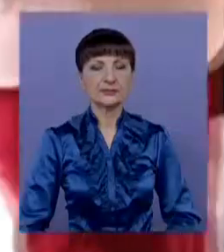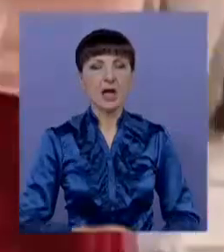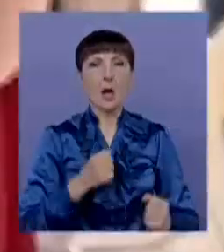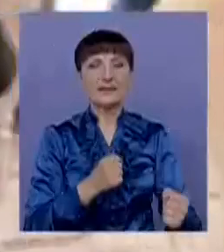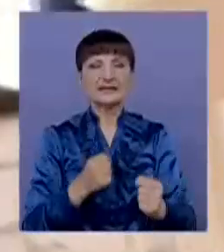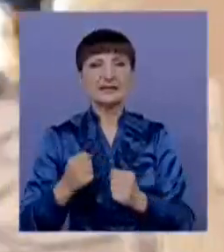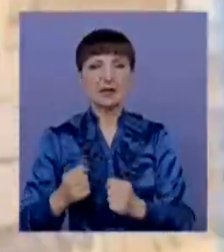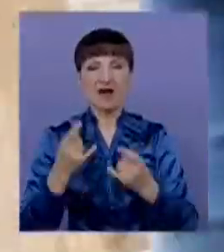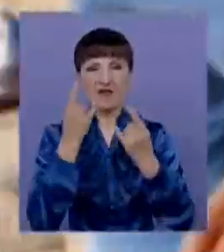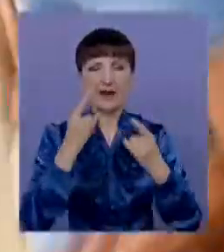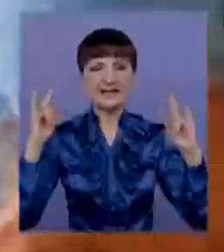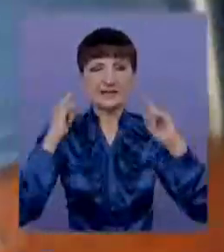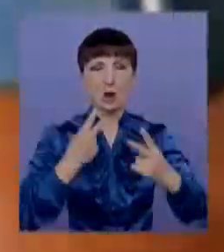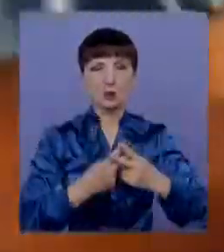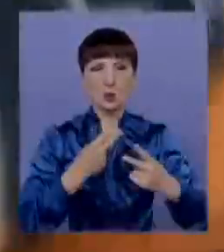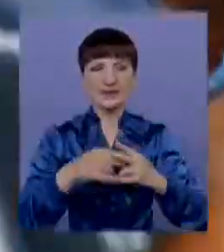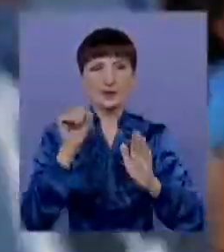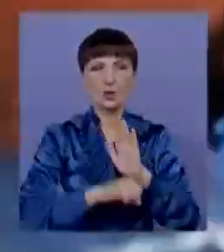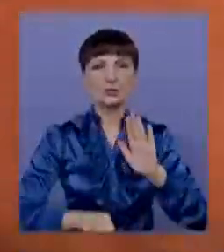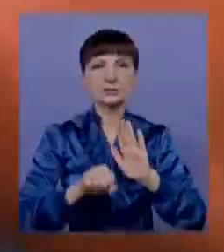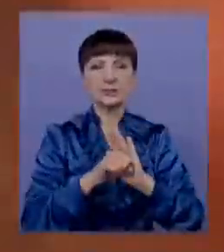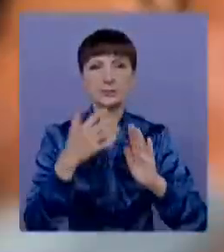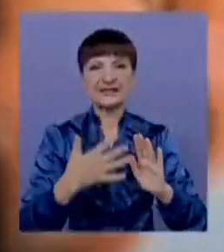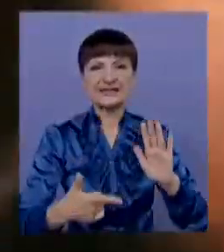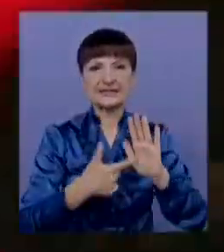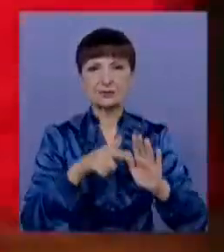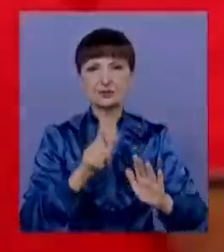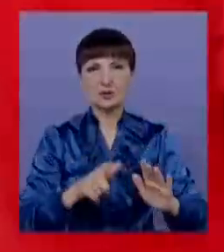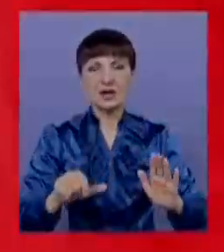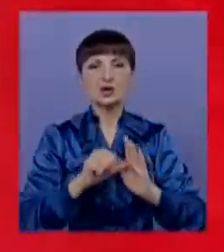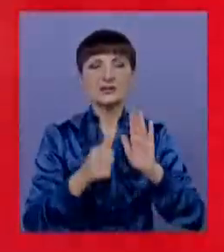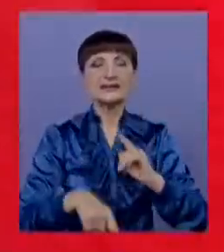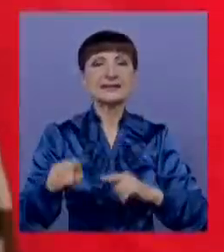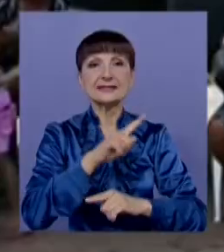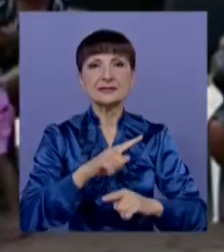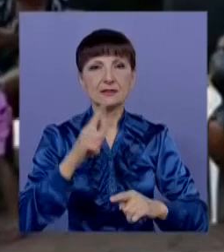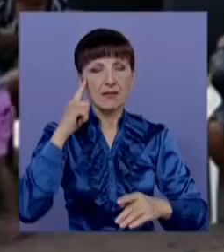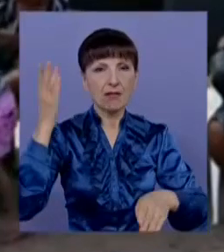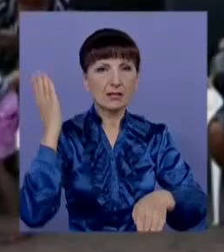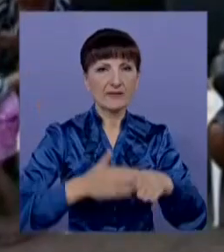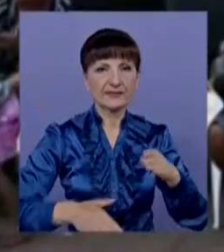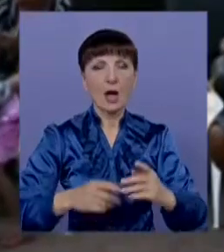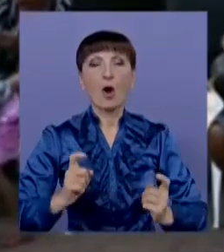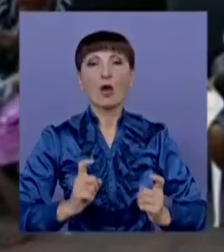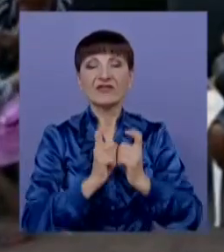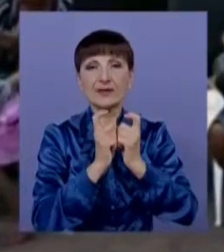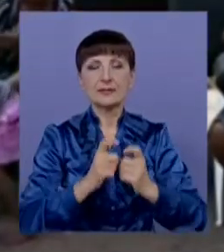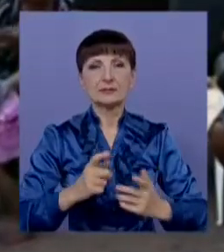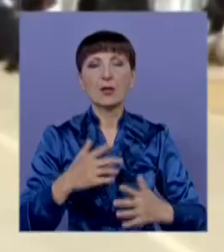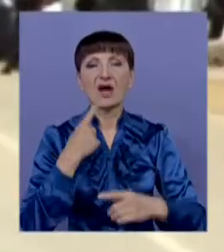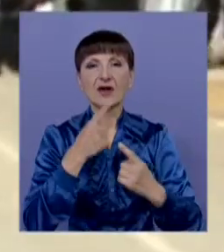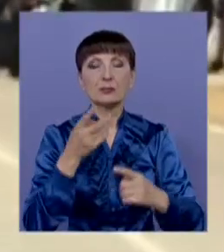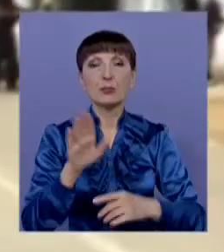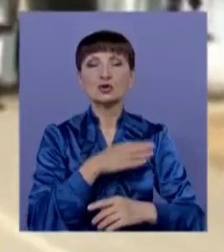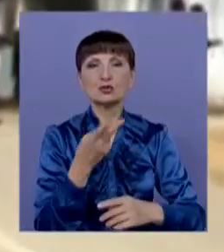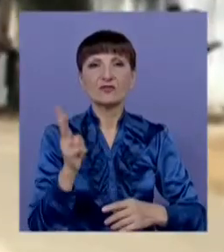Перестрелка в бразильской тюрьме закончилась гибелью 57 человек. 16 из них были обезглавлены. Конфликт, по данным властей, произошел между